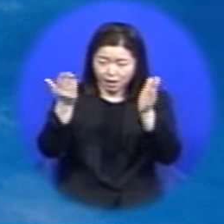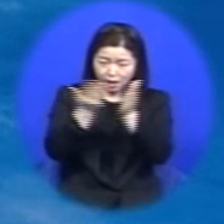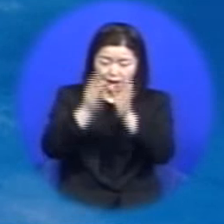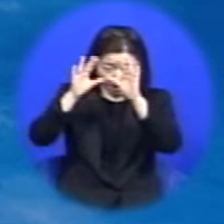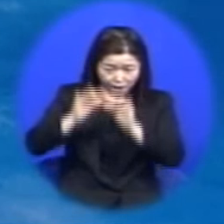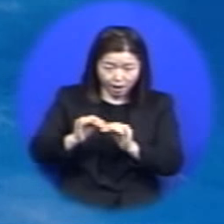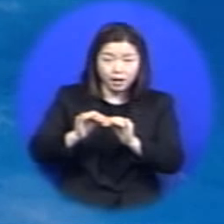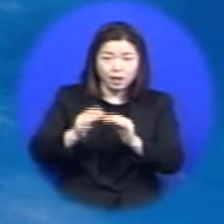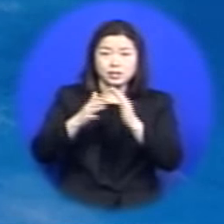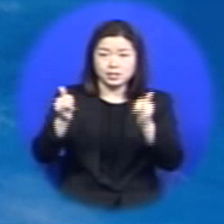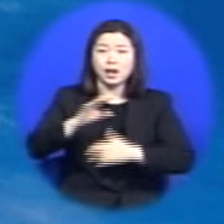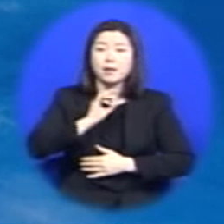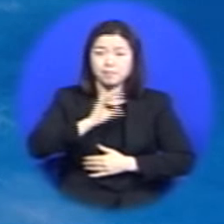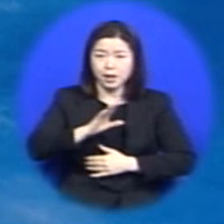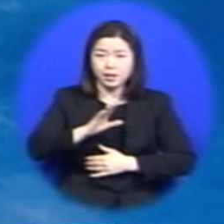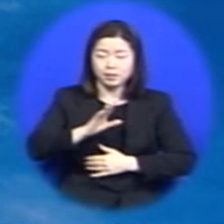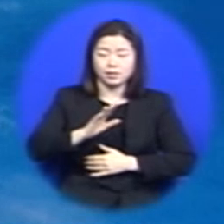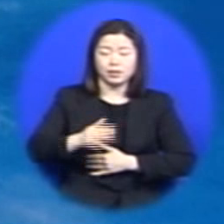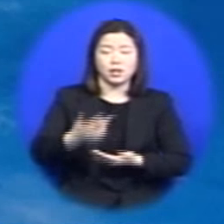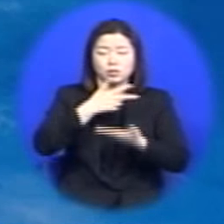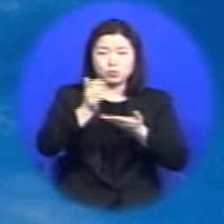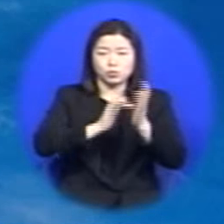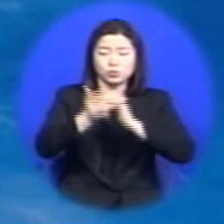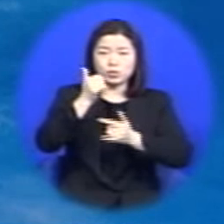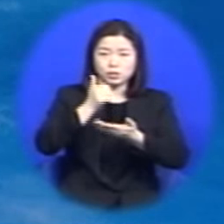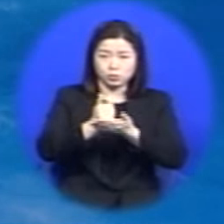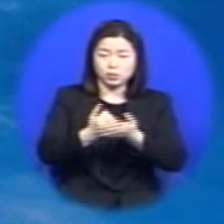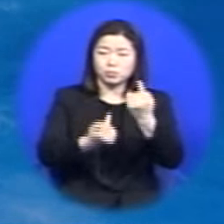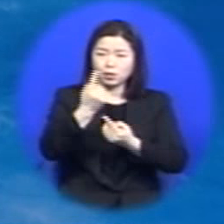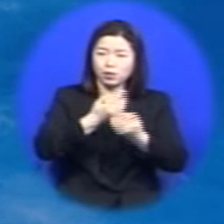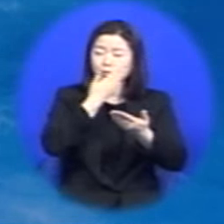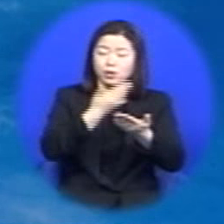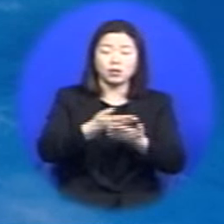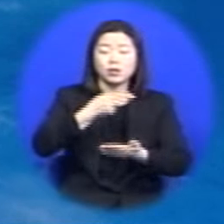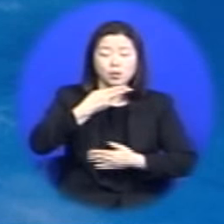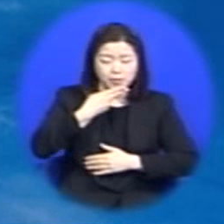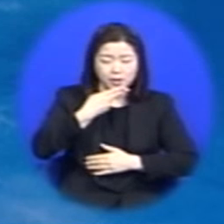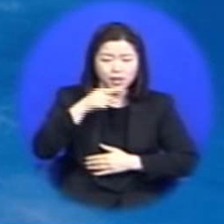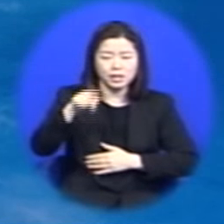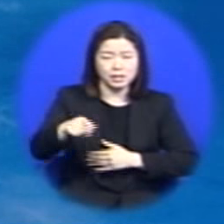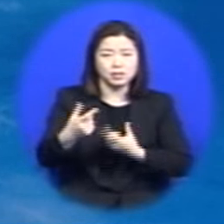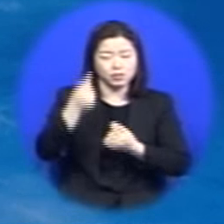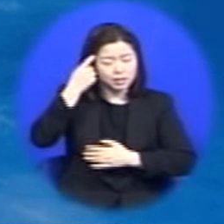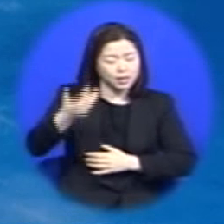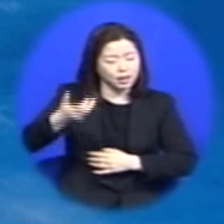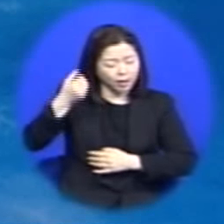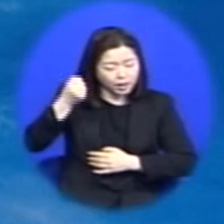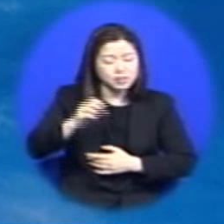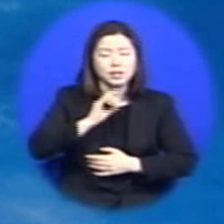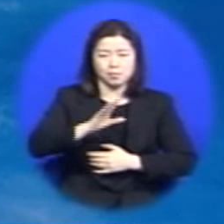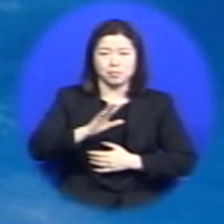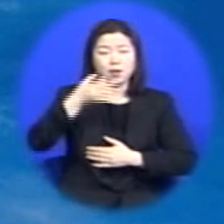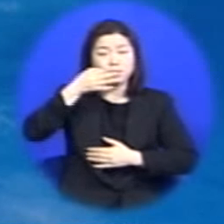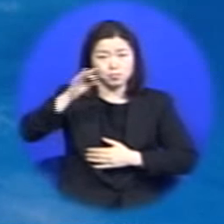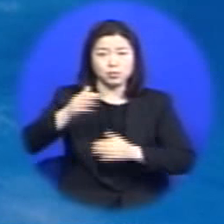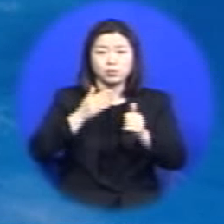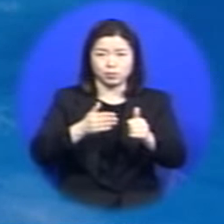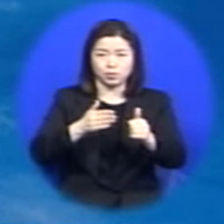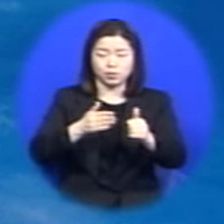주 예수보다 더 귀한 것은 없네. 정말 마음이 그러신 분만 부릅시다. 그리고